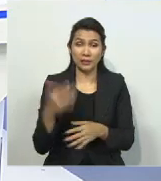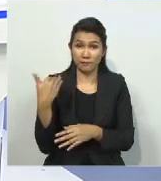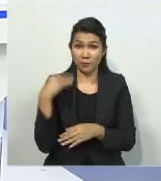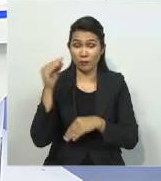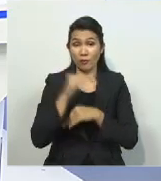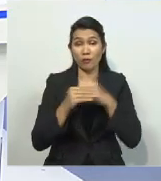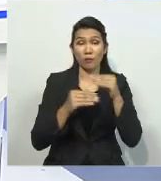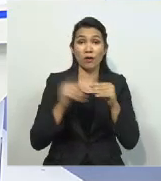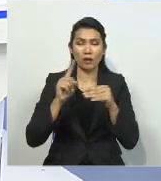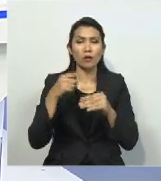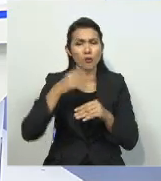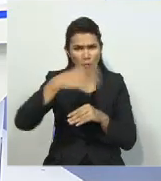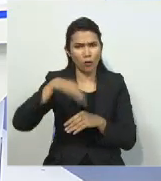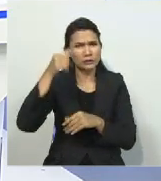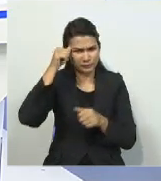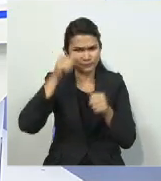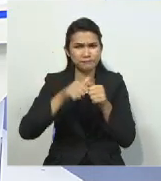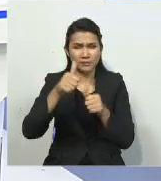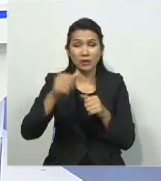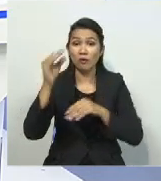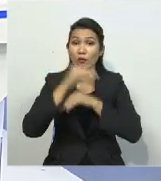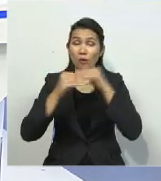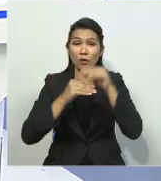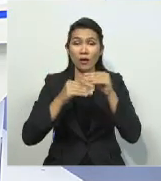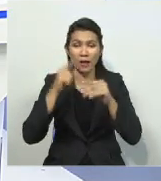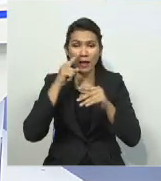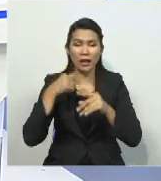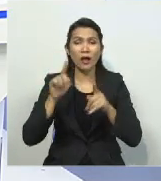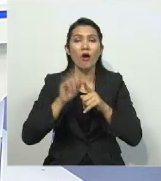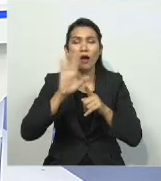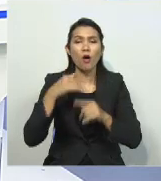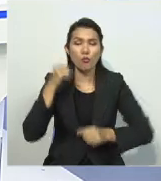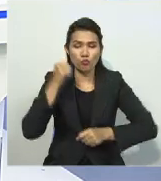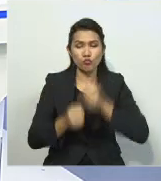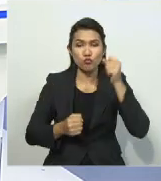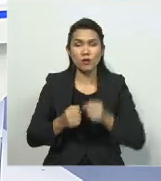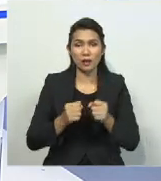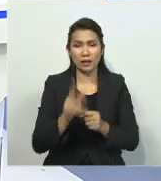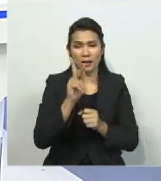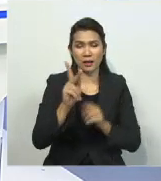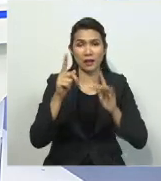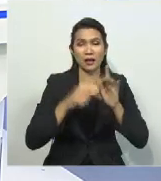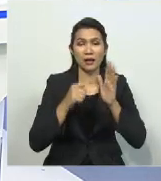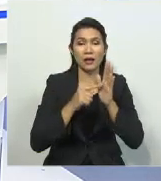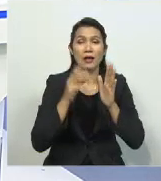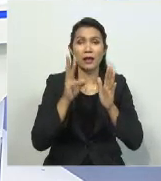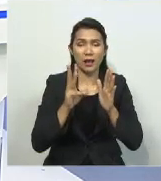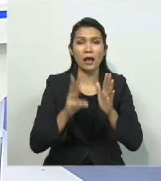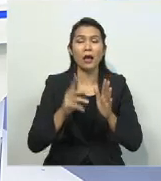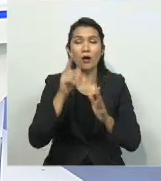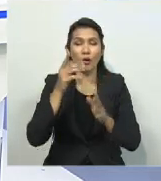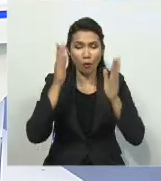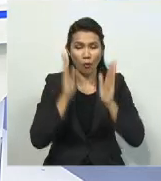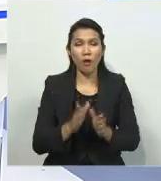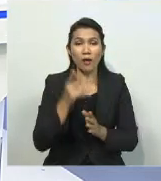มาดูอีกหนึ่งโครงการนะคะเชื่อว่าทุกคนจำกันได้แน่นอนนะคะกับโครงการ9คนละ9ที่พวกเราทุกคนเนี่ยมีส่วนเกี่ยวข้องทั้งร่วมวิ่ง